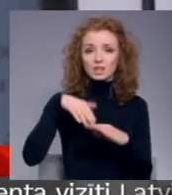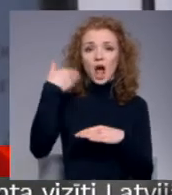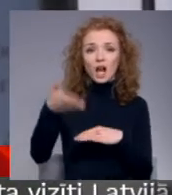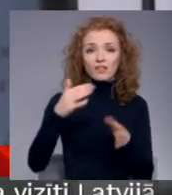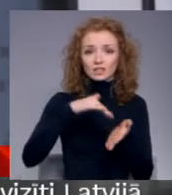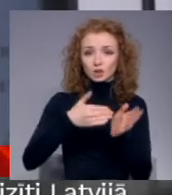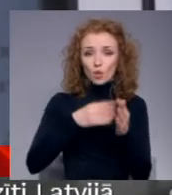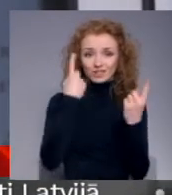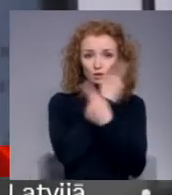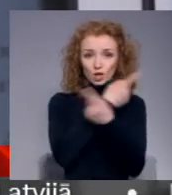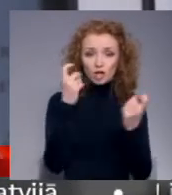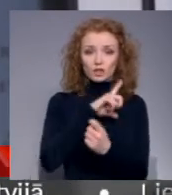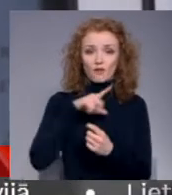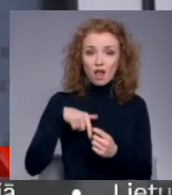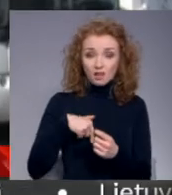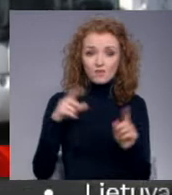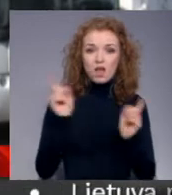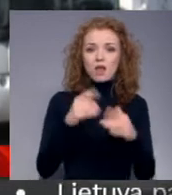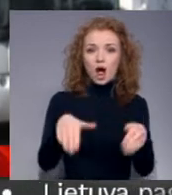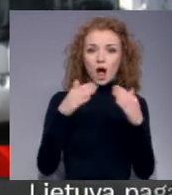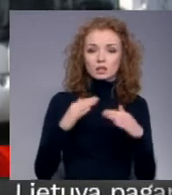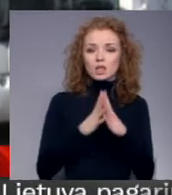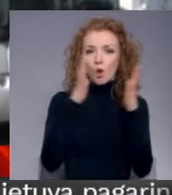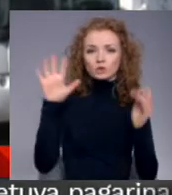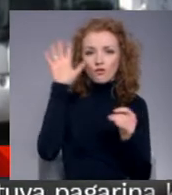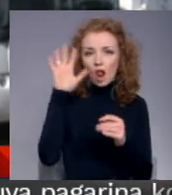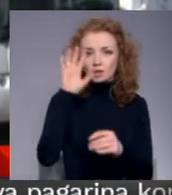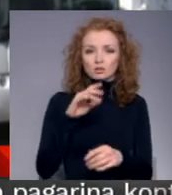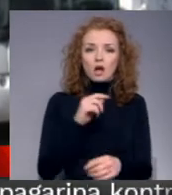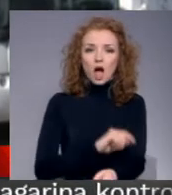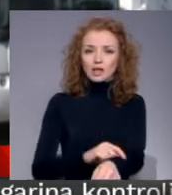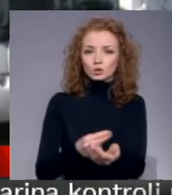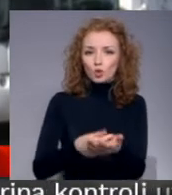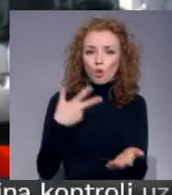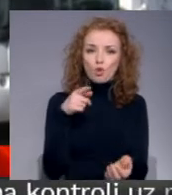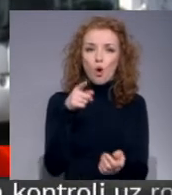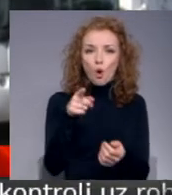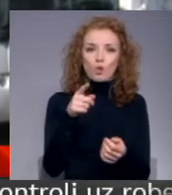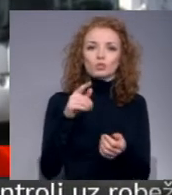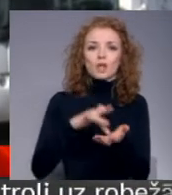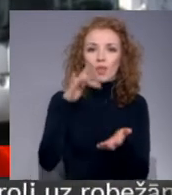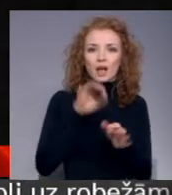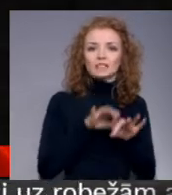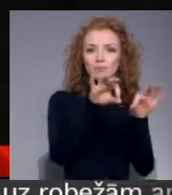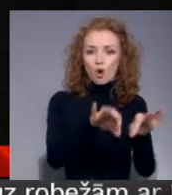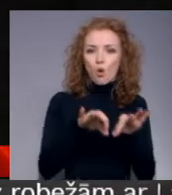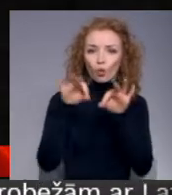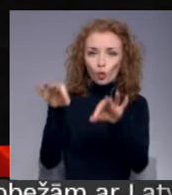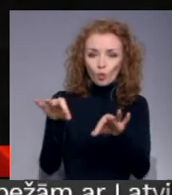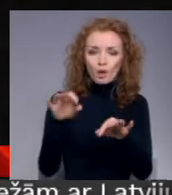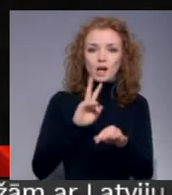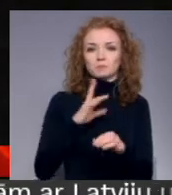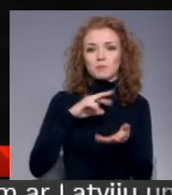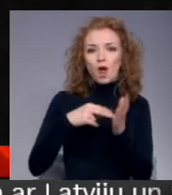situācijas izsludināšanas valstī ir atcelti daudzi valsts asins donoru centri izbraukumi, kuri bija plānoti izglītības iestādēs, uzņēmumos, pašvaldībās